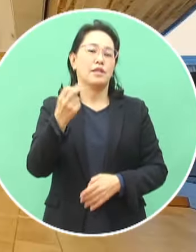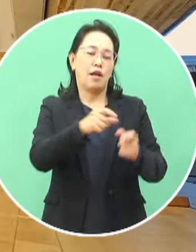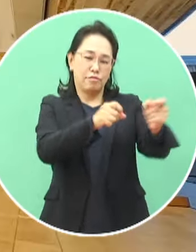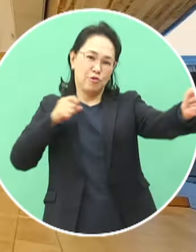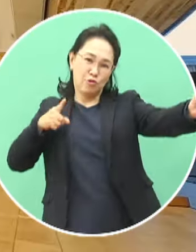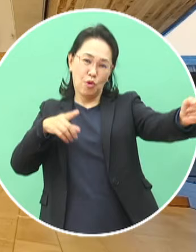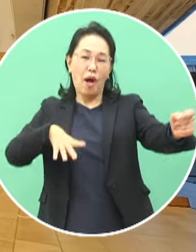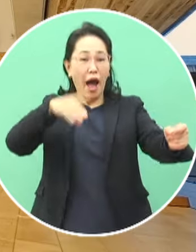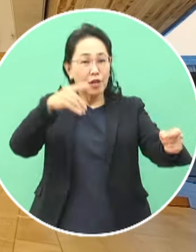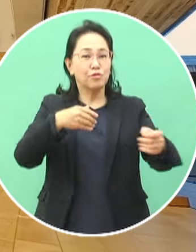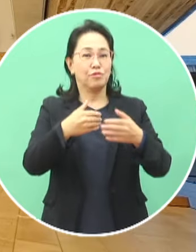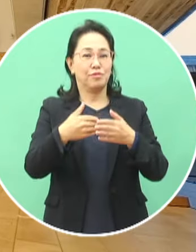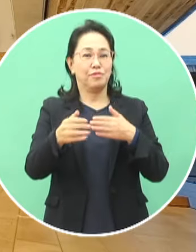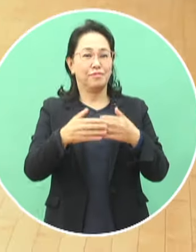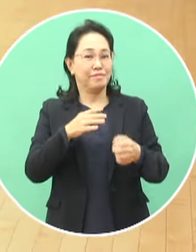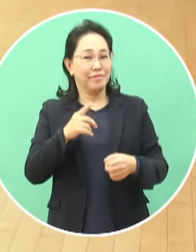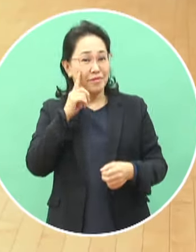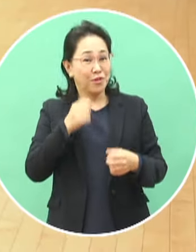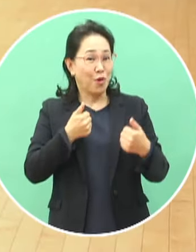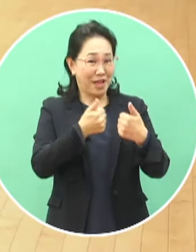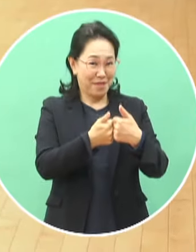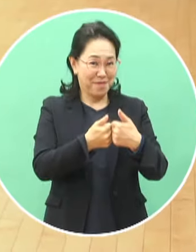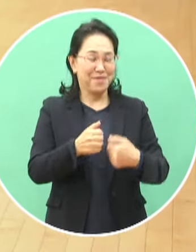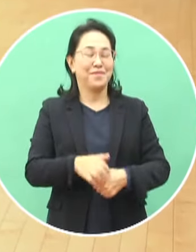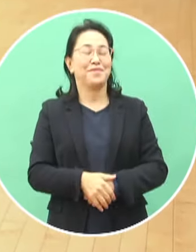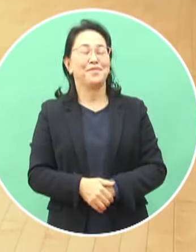に初挑戦。